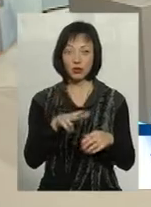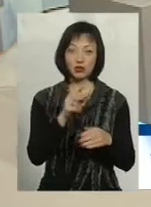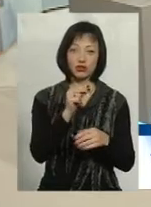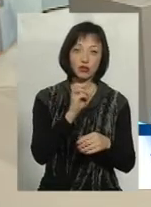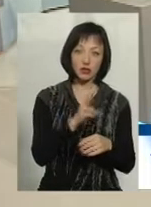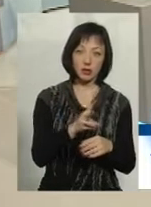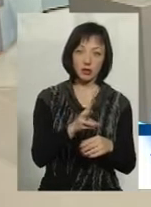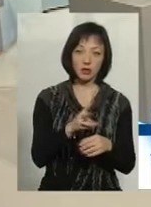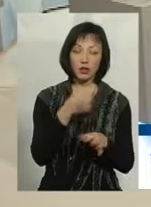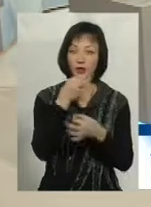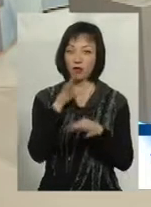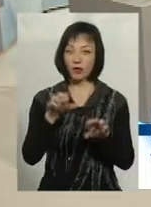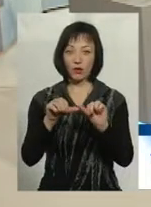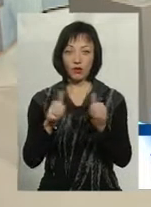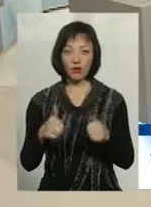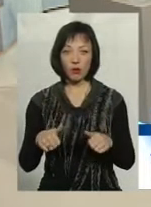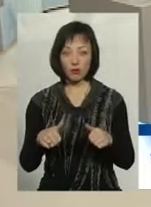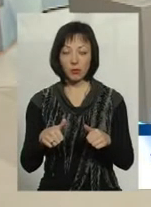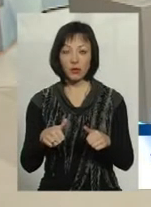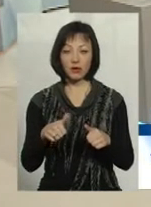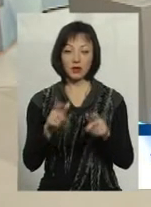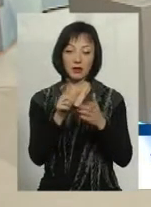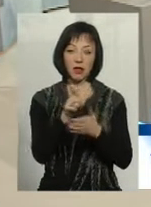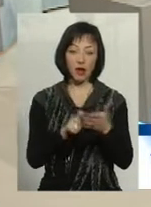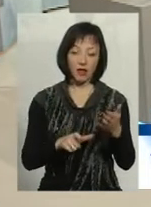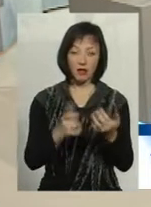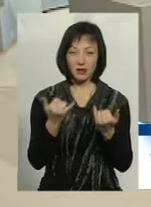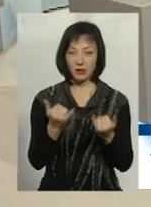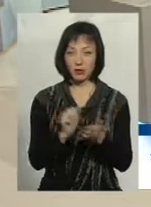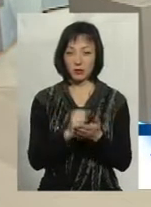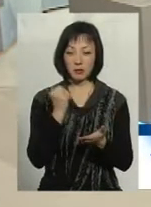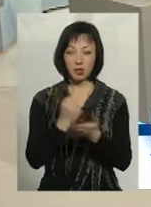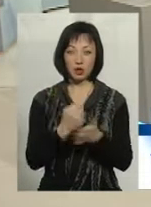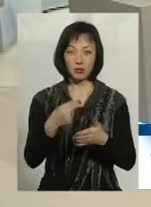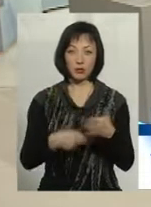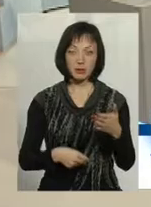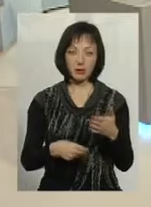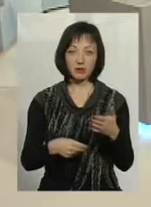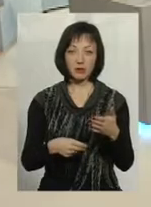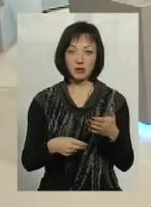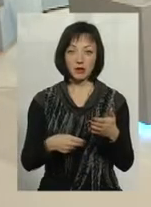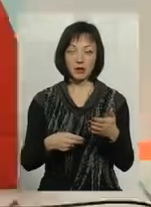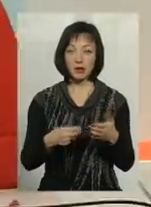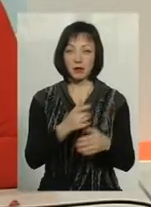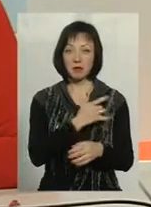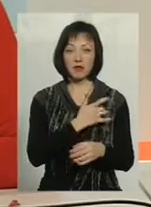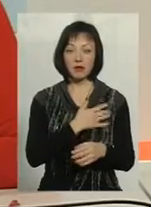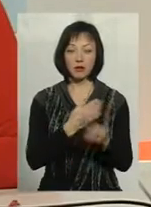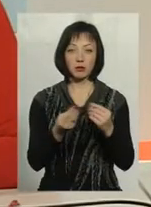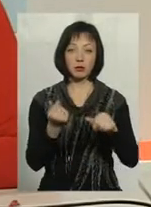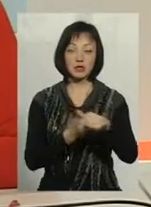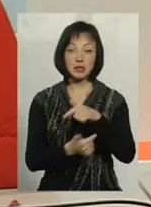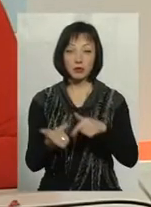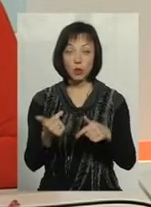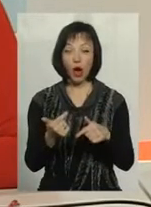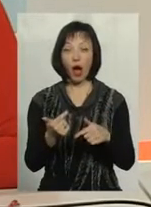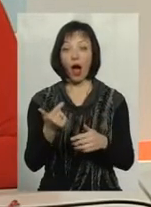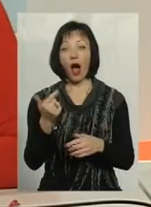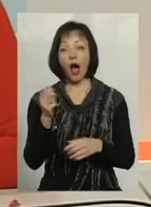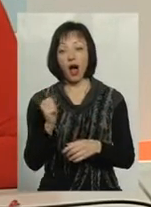їх? Будь ласка, це таке запитання. Дякую. Я зацікавлена в тому, щоб державний бюджет поповнювався, місцевий і так далі.